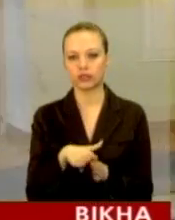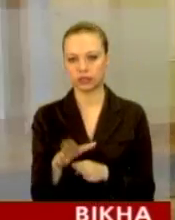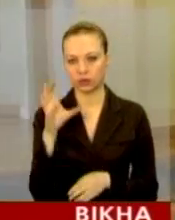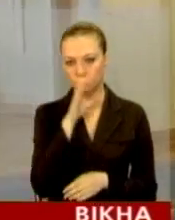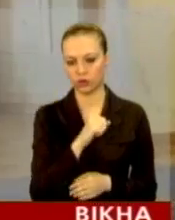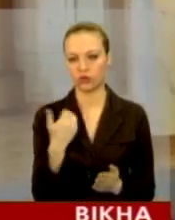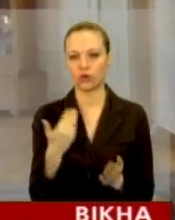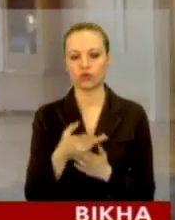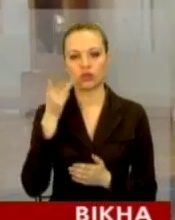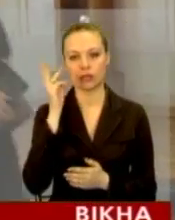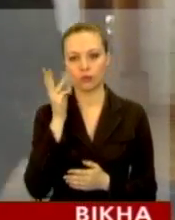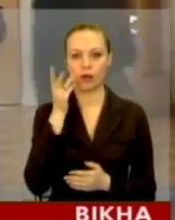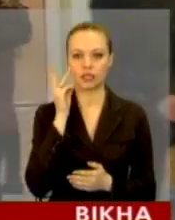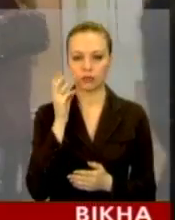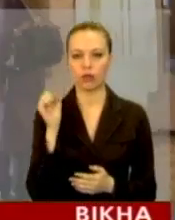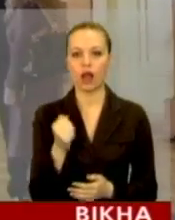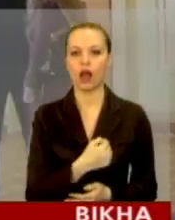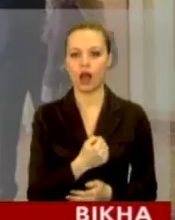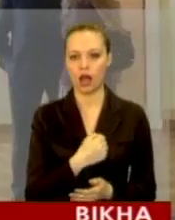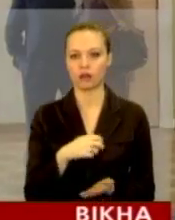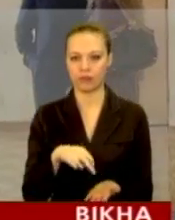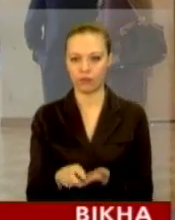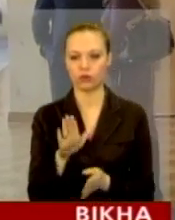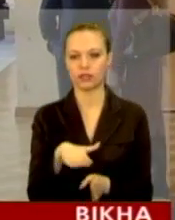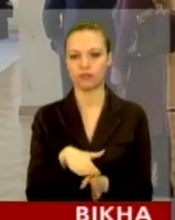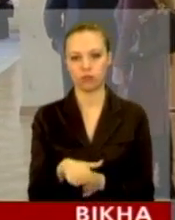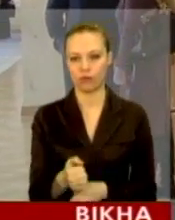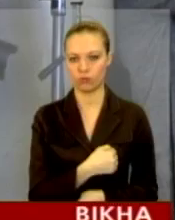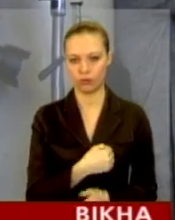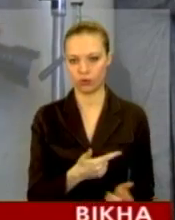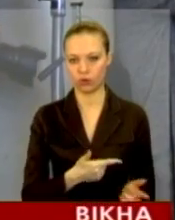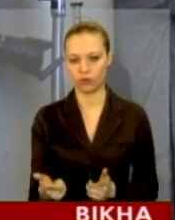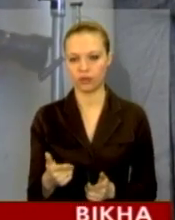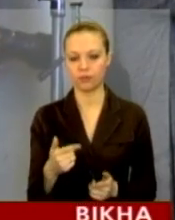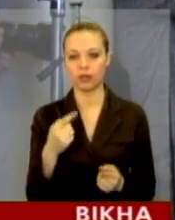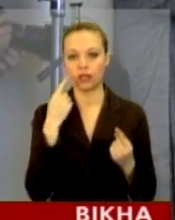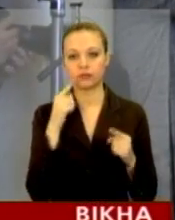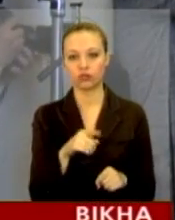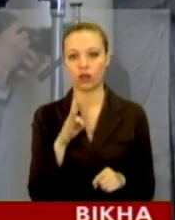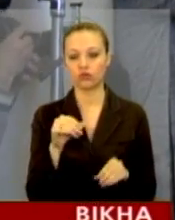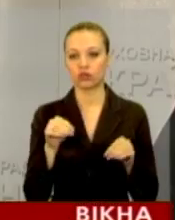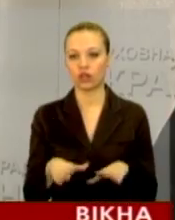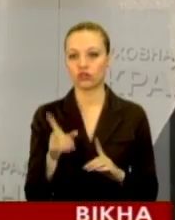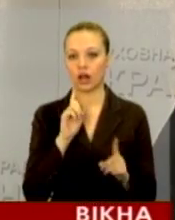ніч. Отже, дипломати дипломатами, а армія входить у повну бойову готовність. Зважаючи на рішення Ради Федерації Федеральних